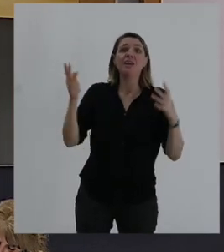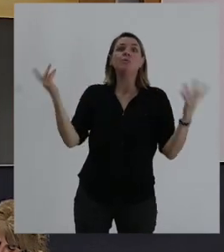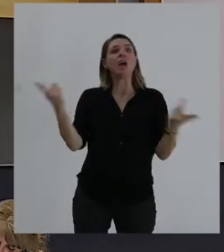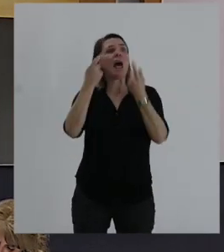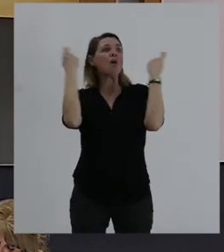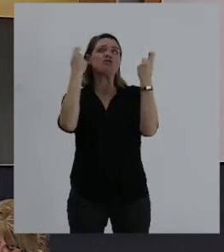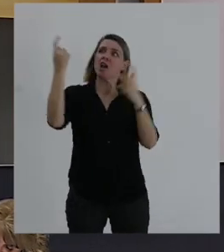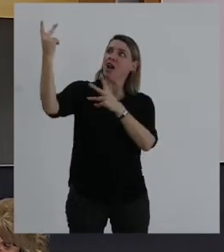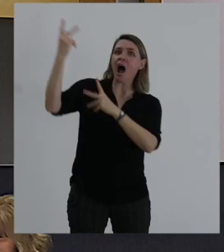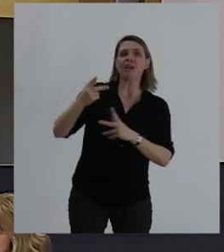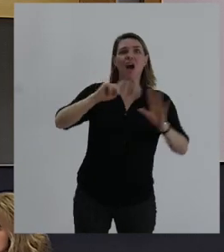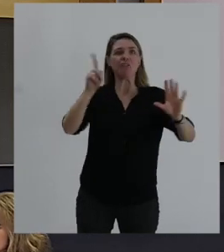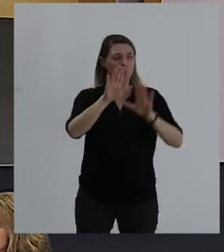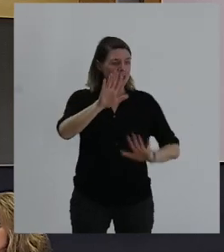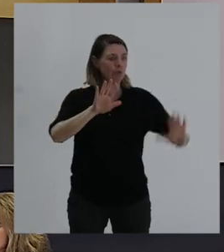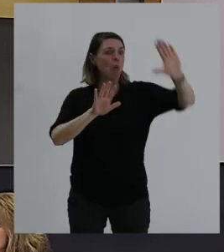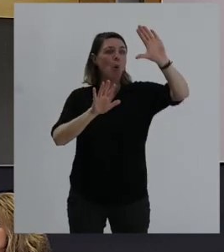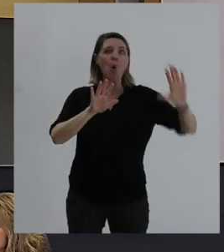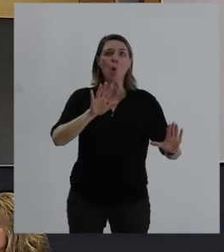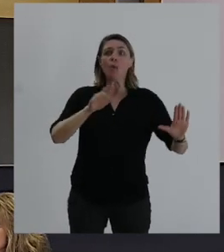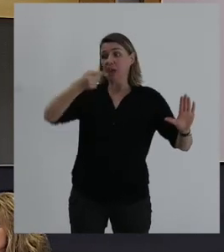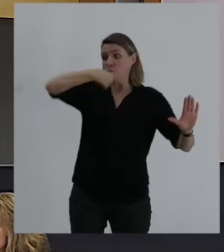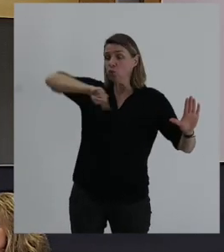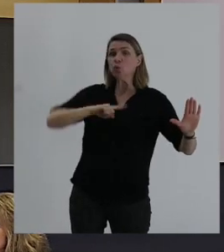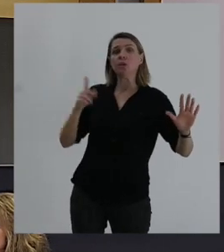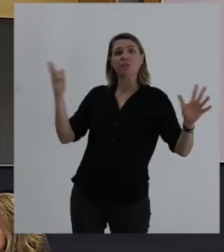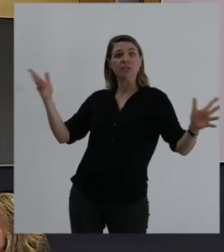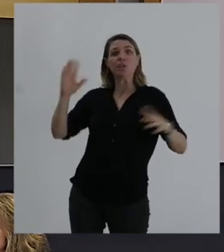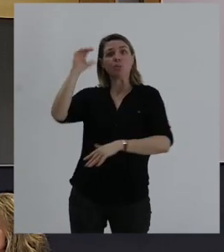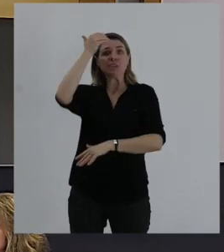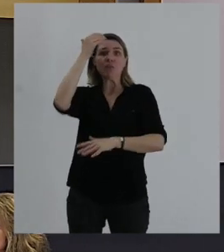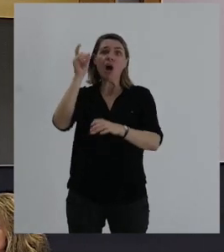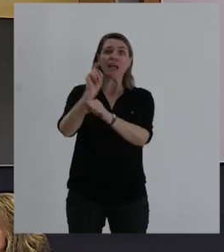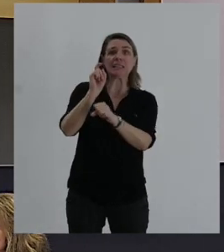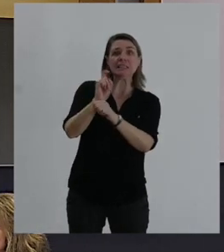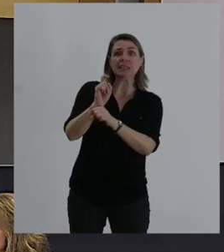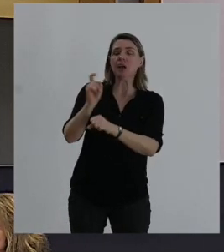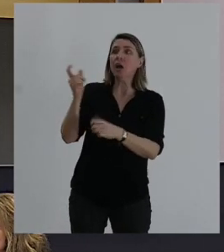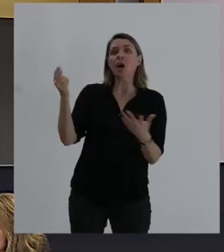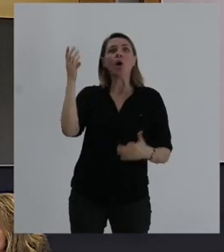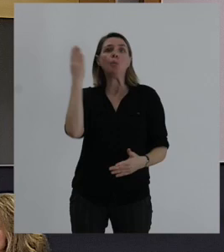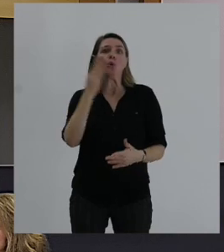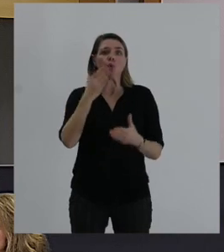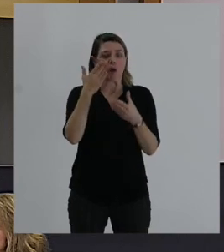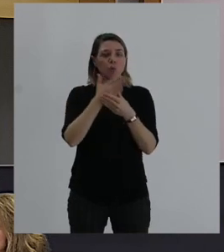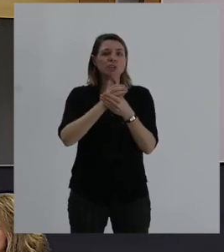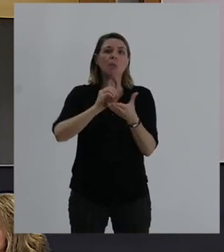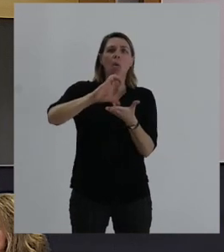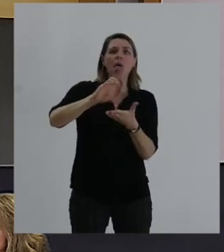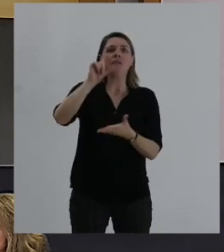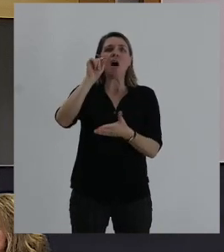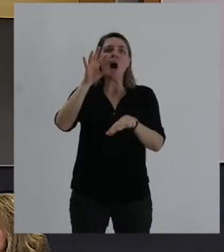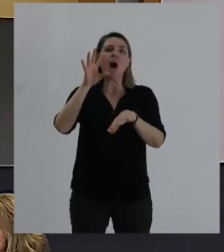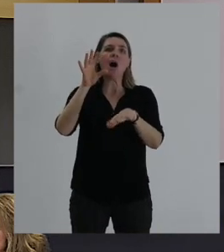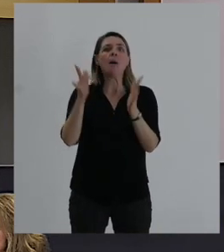et vous dit « nous, c'est les littoraux », c'est très clair. Si nous, on arrive en disant « c'est les savoirs critiques » et qu'il nous faut un dossier de 20 pages